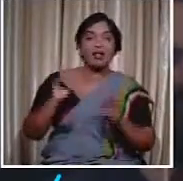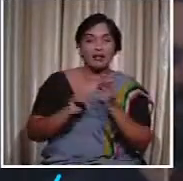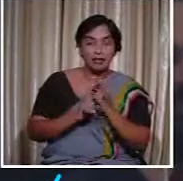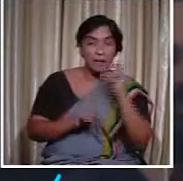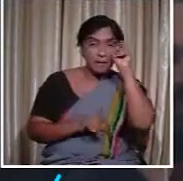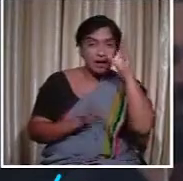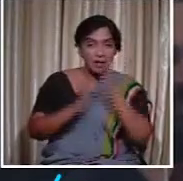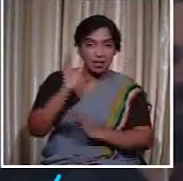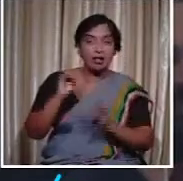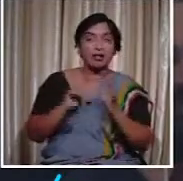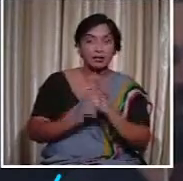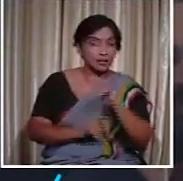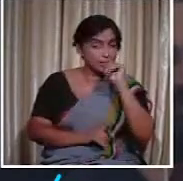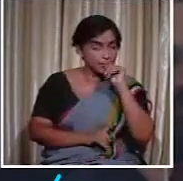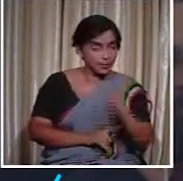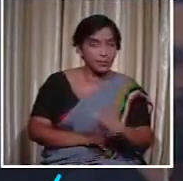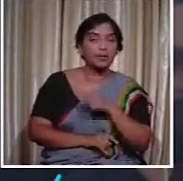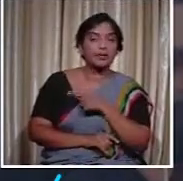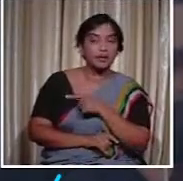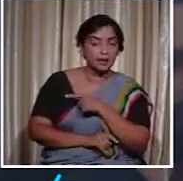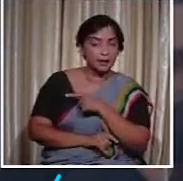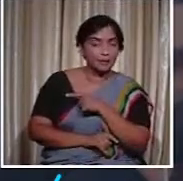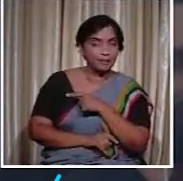මංගල සමරවිල් ඇමතිතුමා පැහැදිලුවම